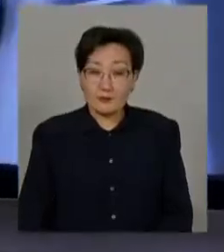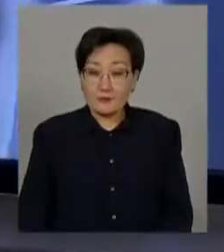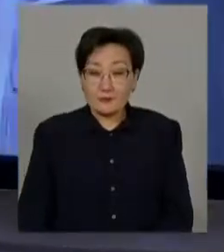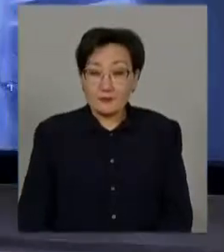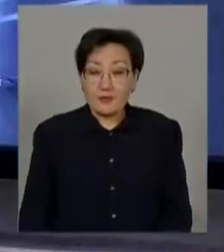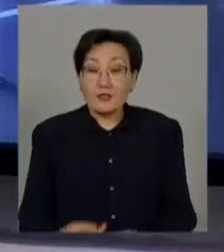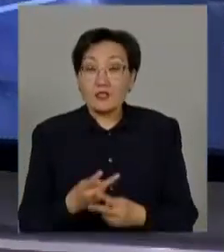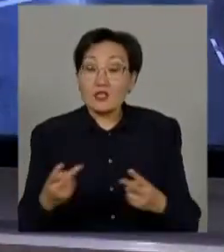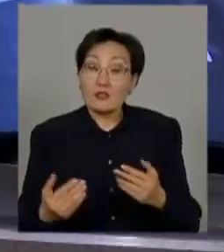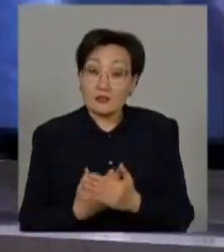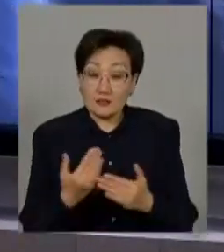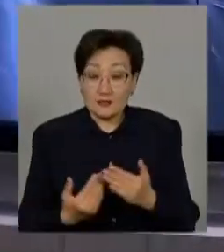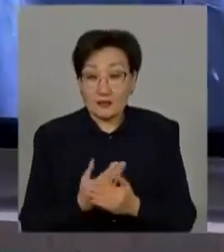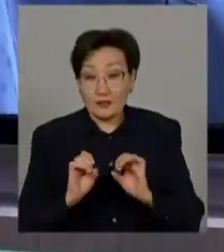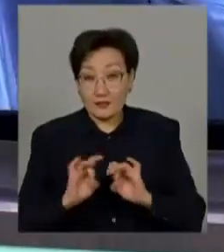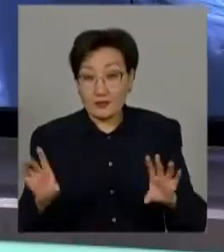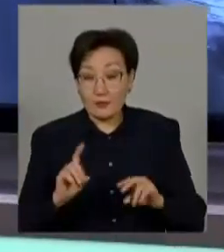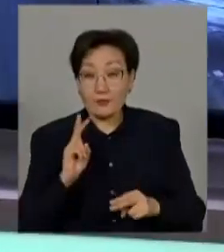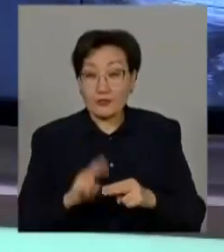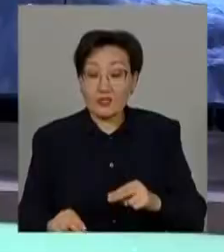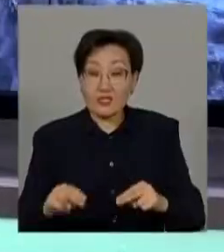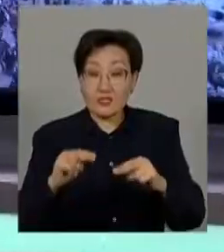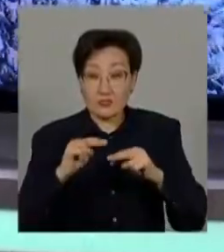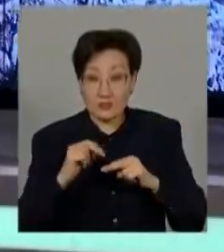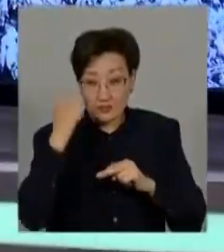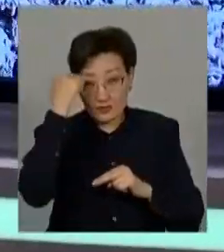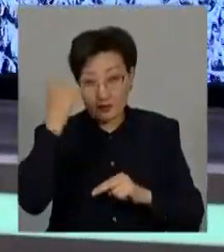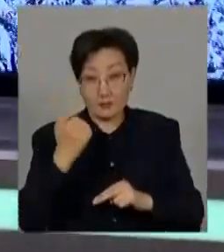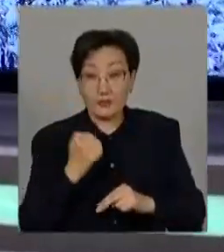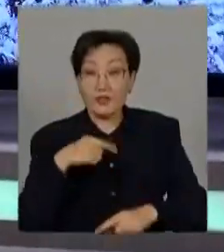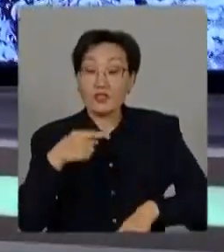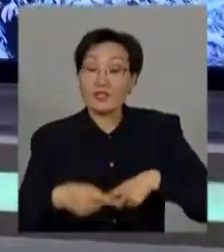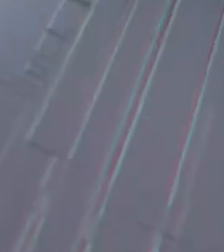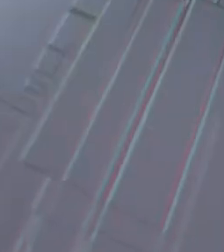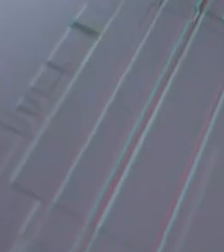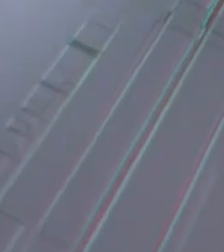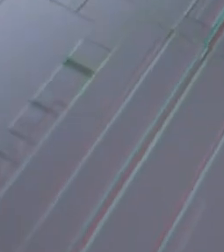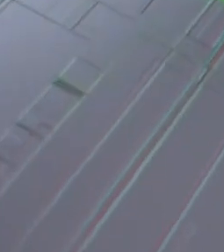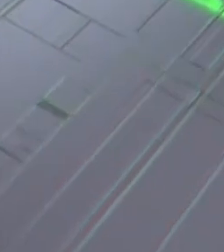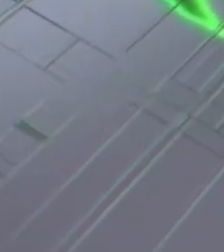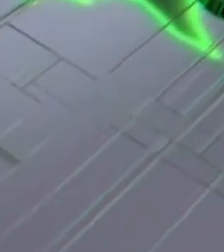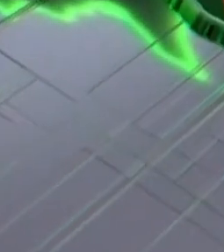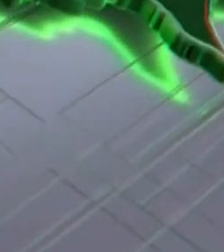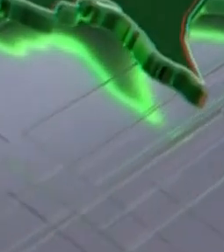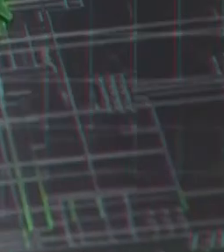Құрметті көрермен, осымен бүгін келіп түскен ақпар легі тәмәм. Біз өздеріңізбен қоштасамыз. Аман сау болыңыздар.